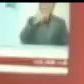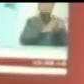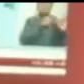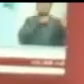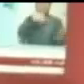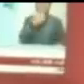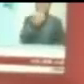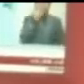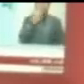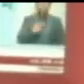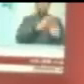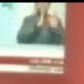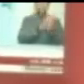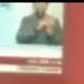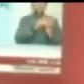2,14,114টি, শনাক্ত হয়েছে